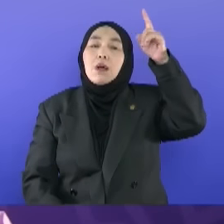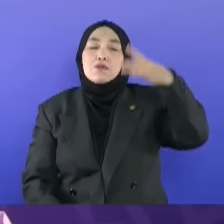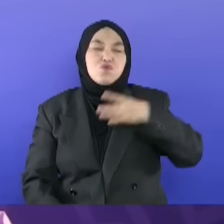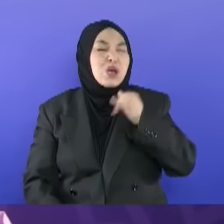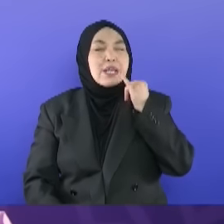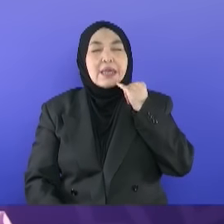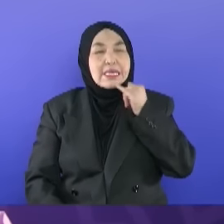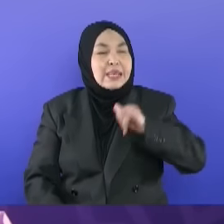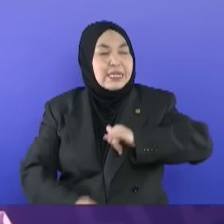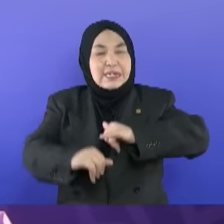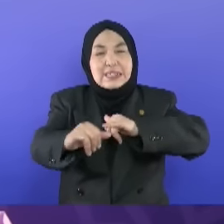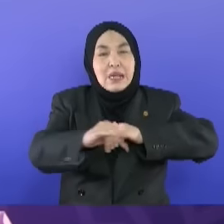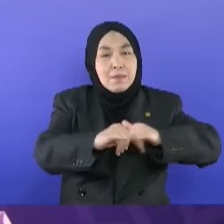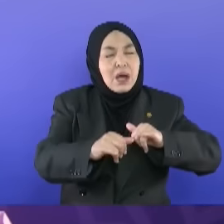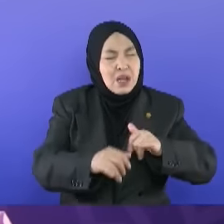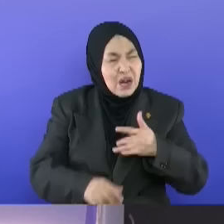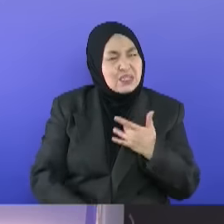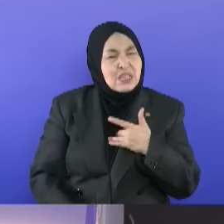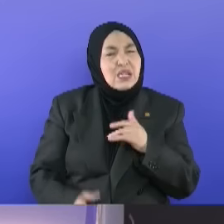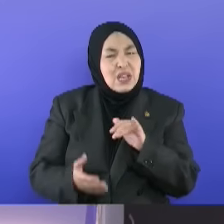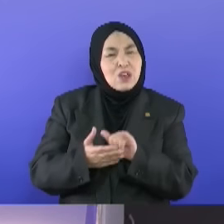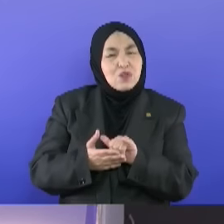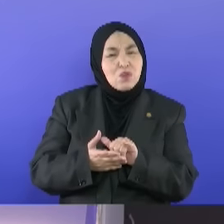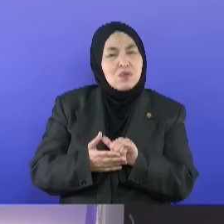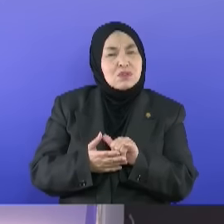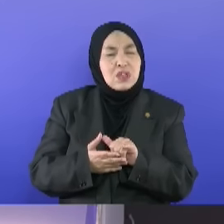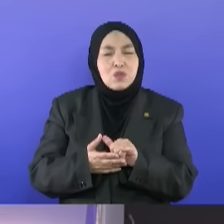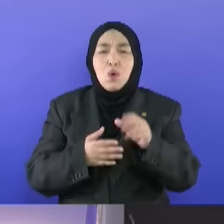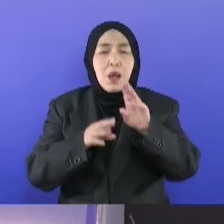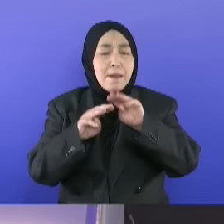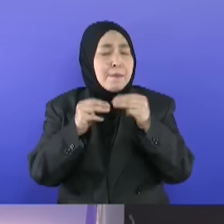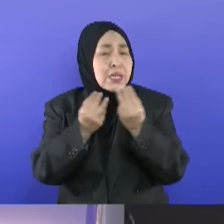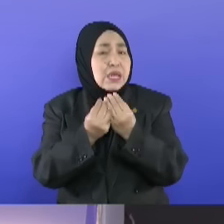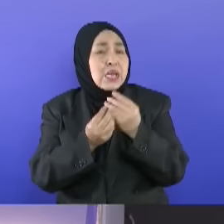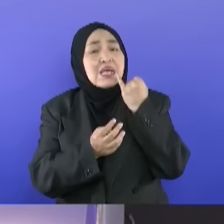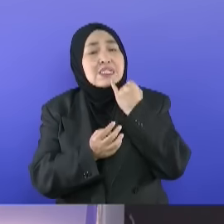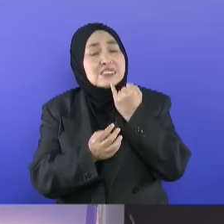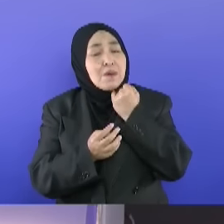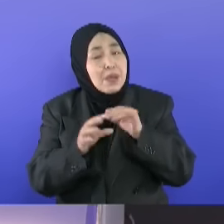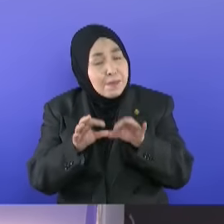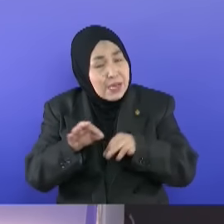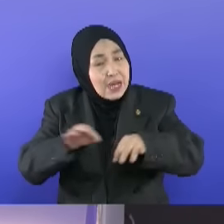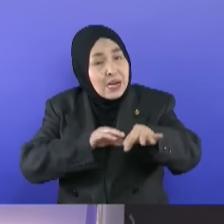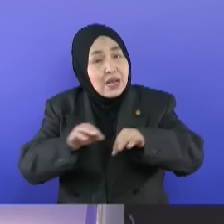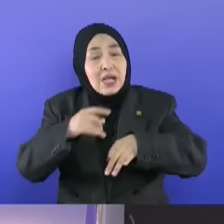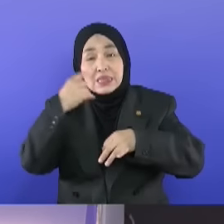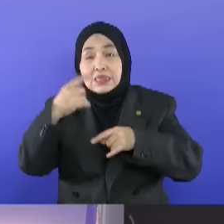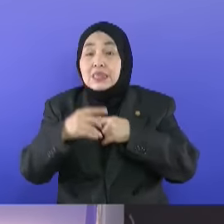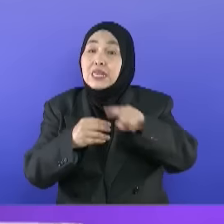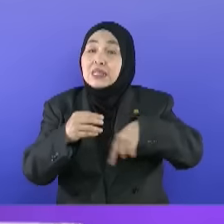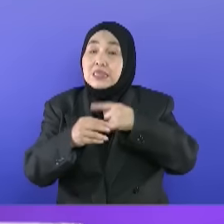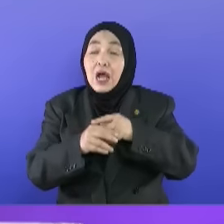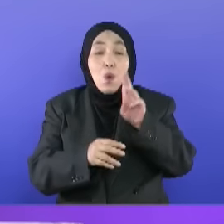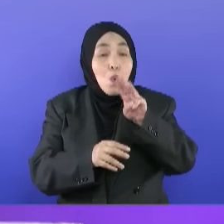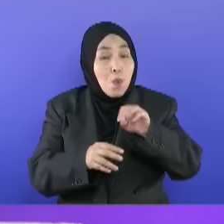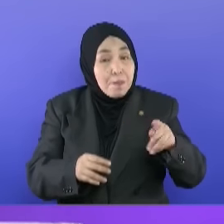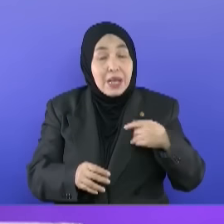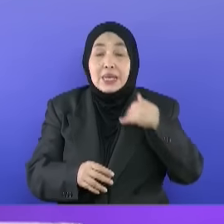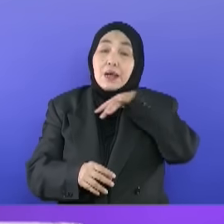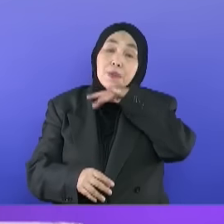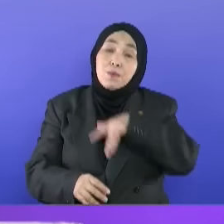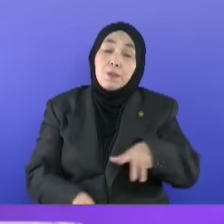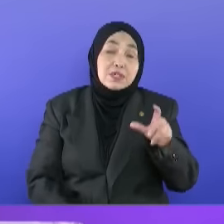dengki sesama sendiri. Rasa-rasanya itu satu Bani Israel tapi dia juga menerangkan tentang umat kita juga ustaz ya. Tentang umat